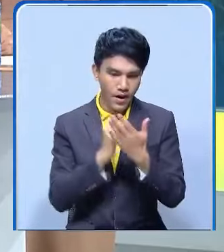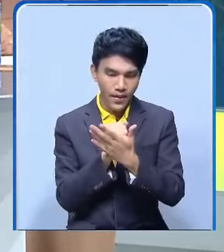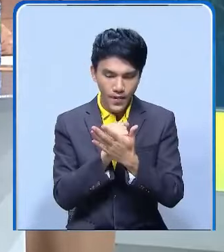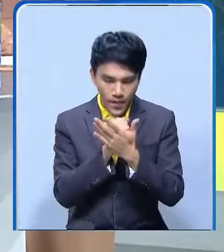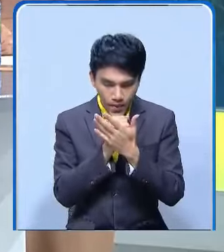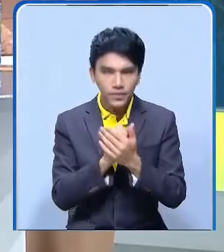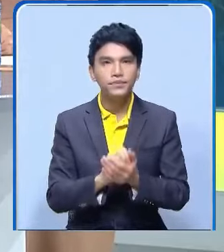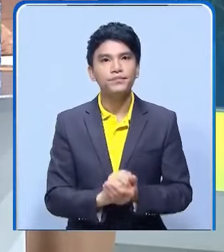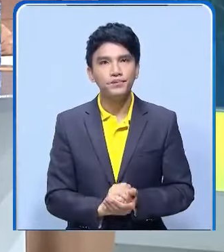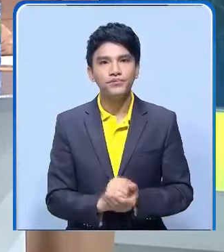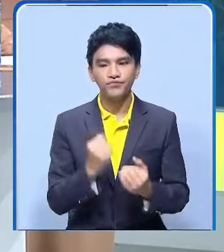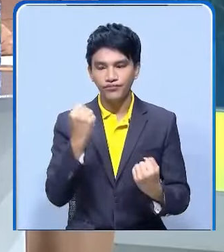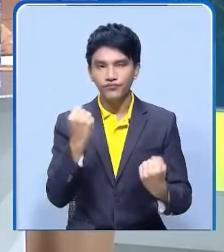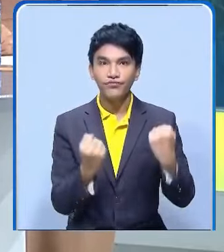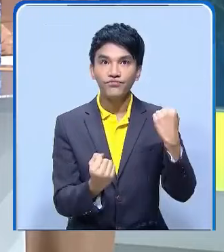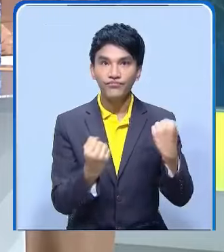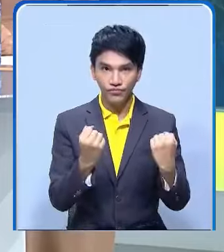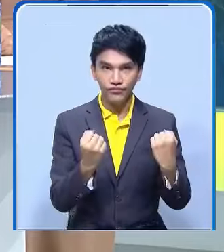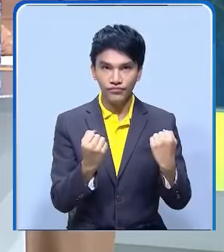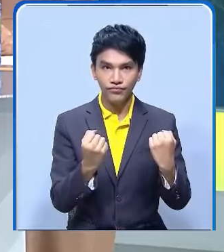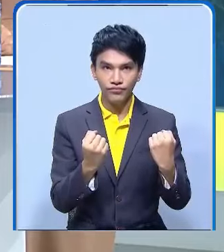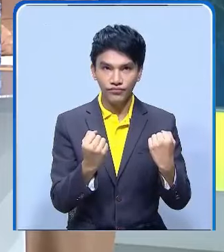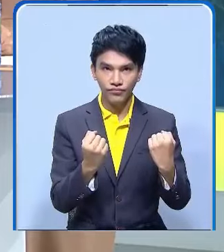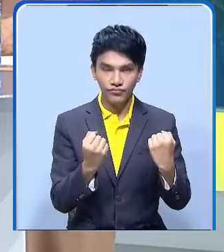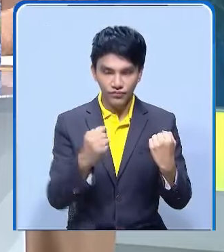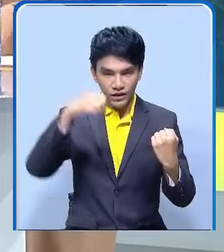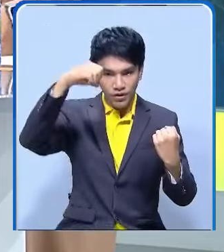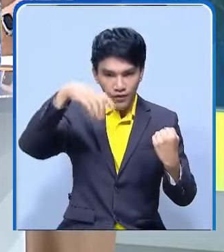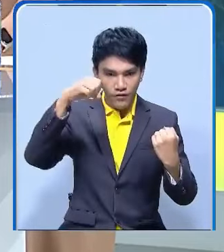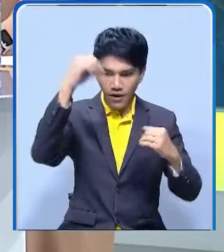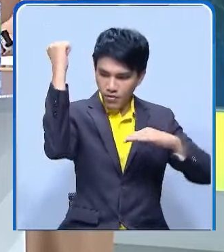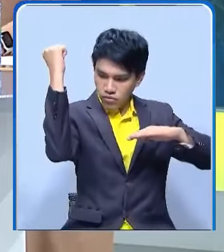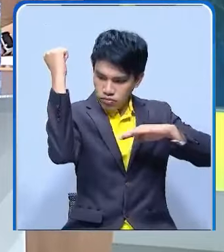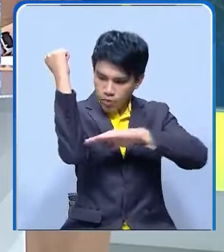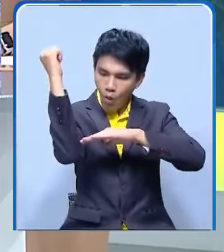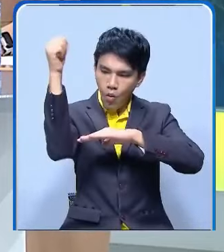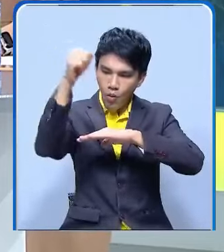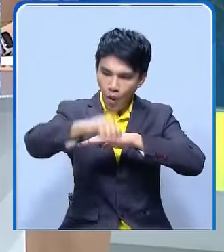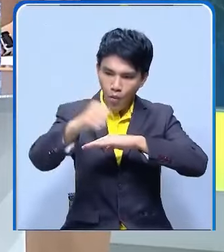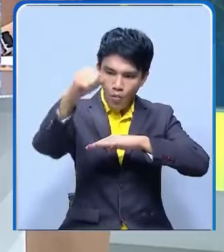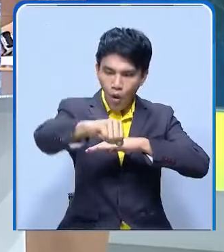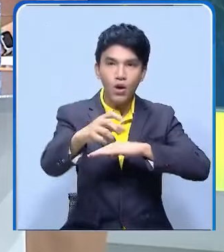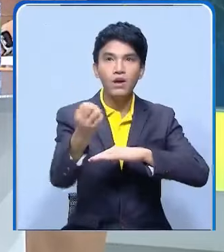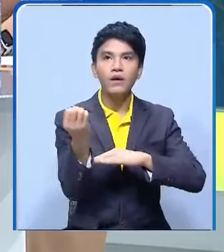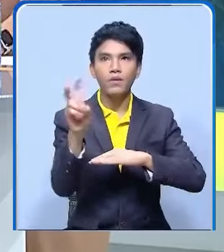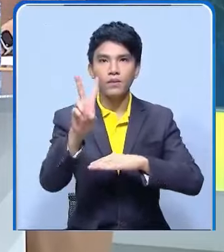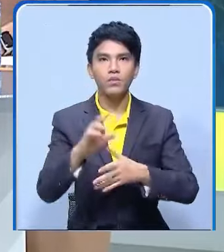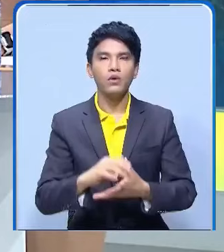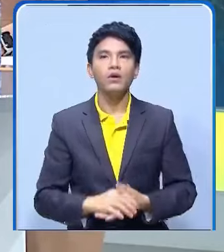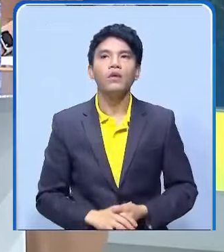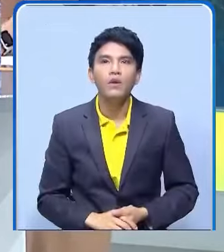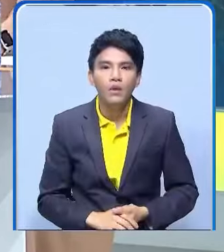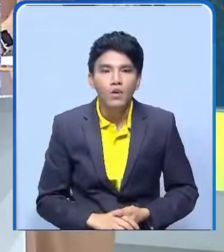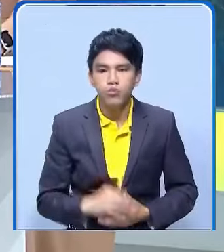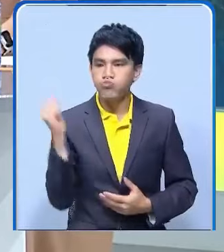ค่ะขับรถแล้วไปเกิดเสียหลักพุ่งชนเสาไฟฟ้าหักโค่นไปอ่ะ12ต้น โอ้โห กวาด